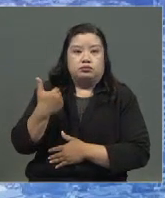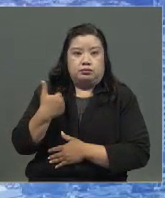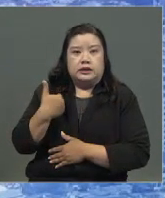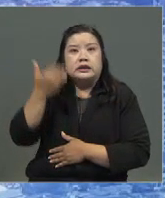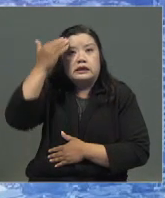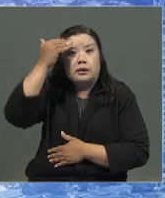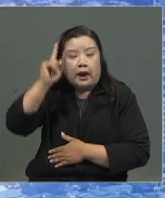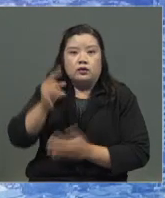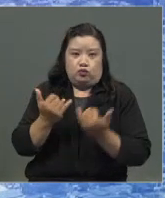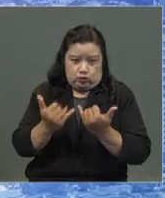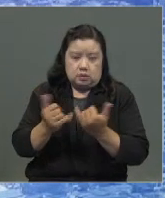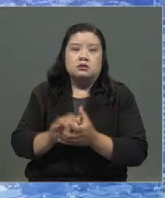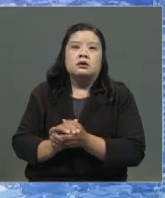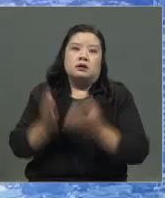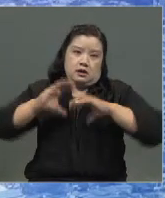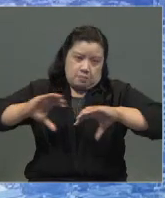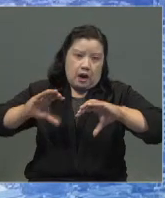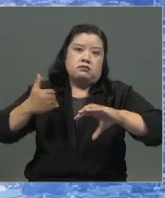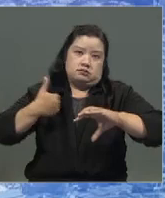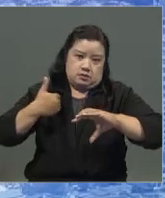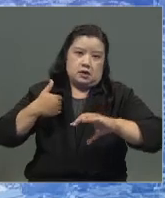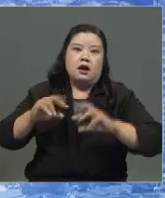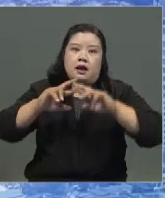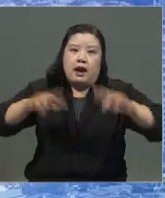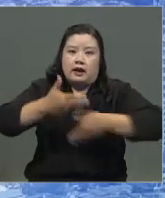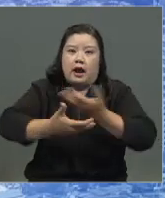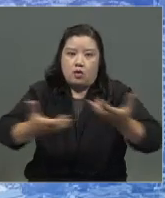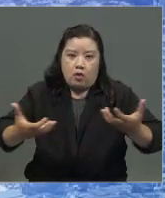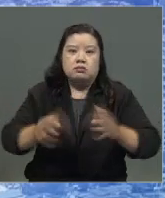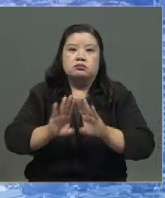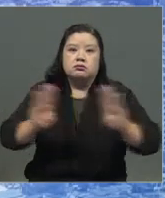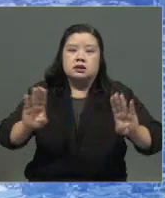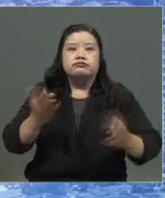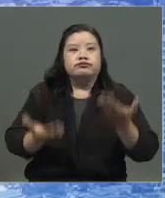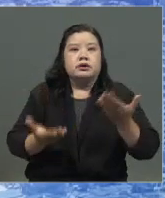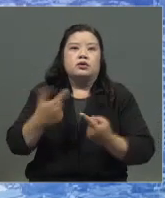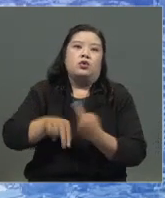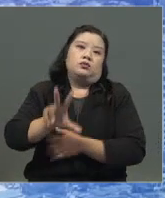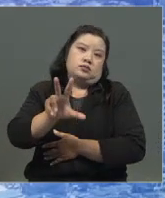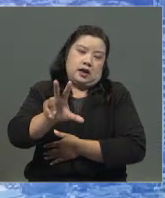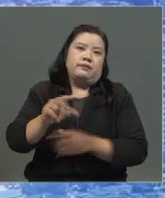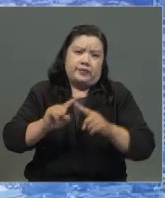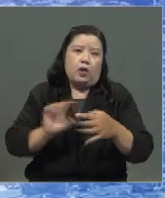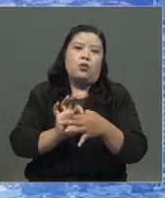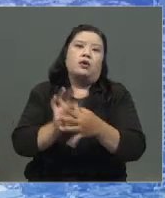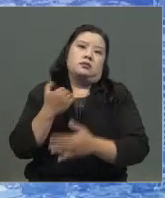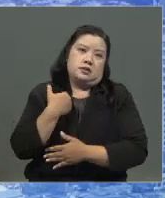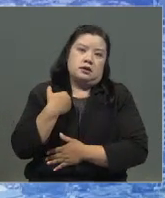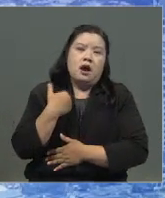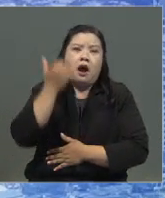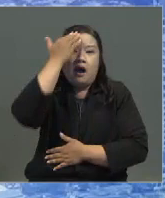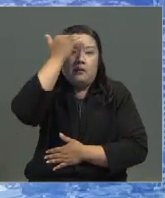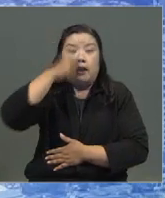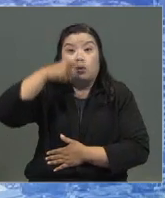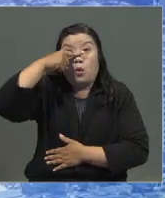การผอนปนระยะที่ 3 นลครับผมบอกวเปชวหัวเรวโตอบ เพระว่ากำลงทำมาดีนะครับพูดยัไคือติดเชื้อใน